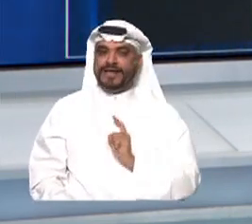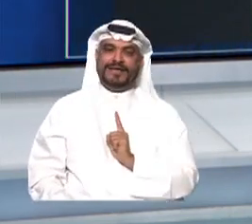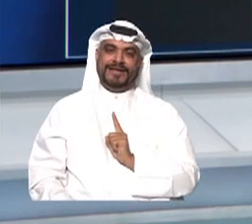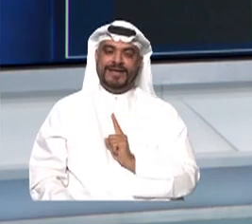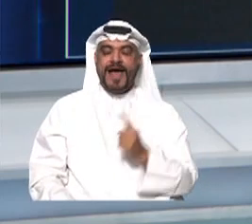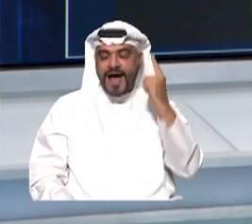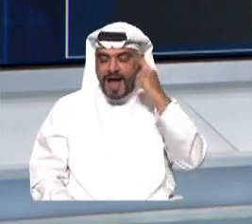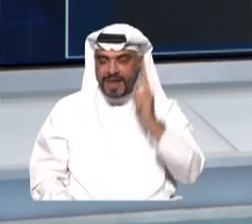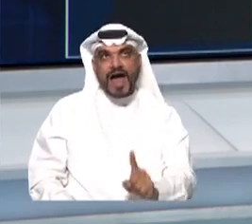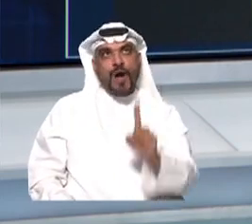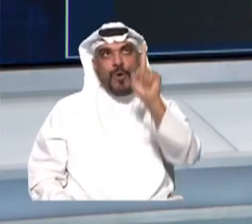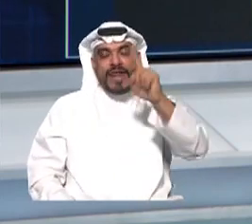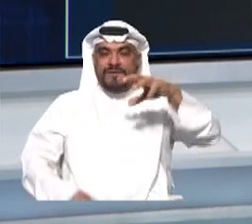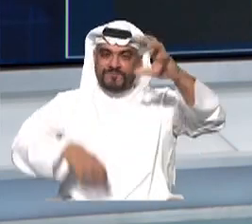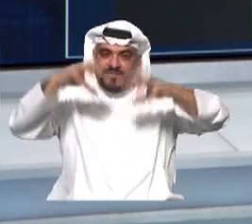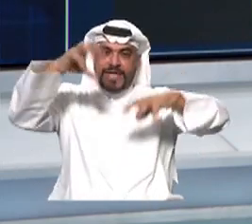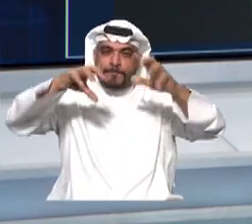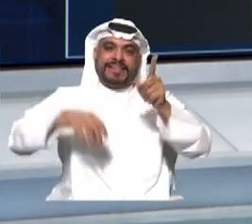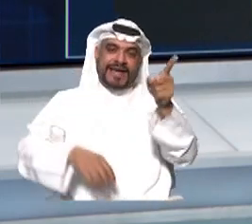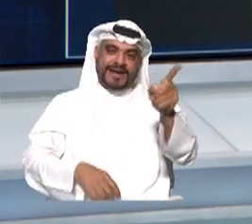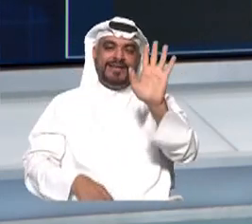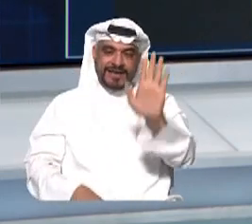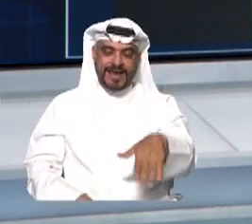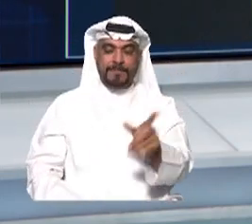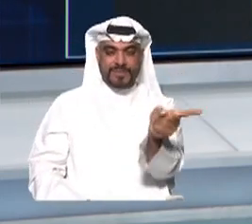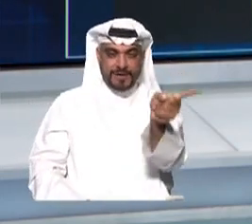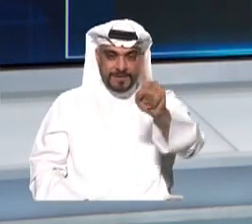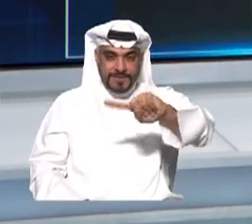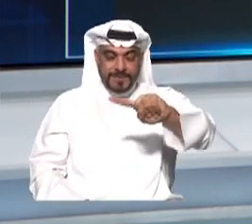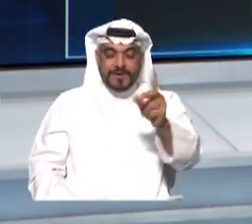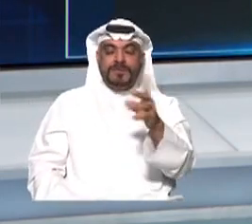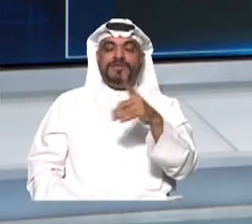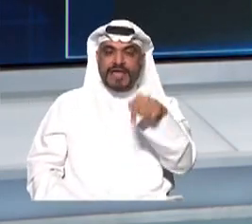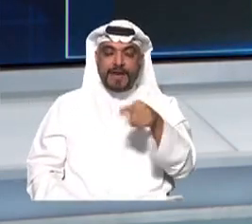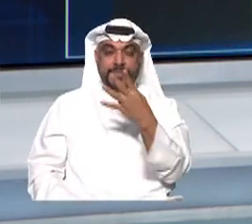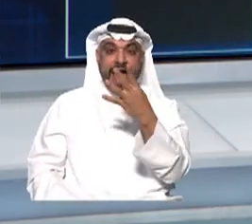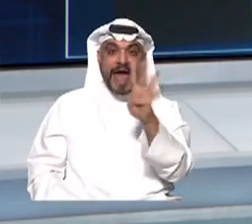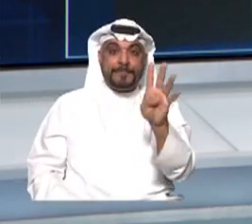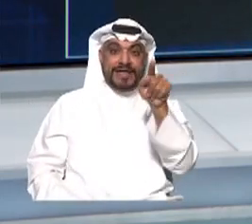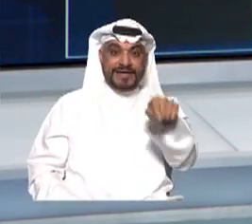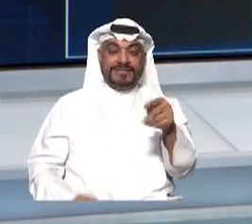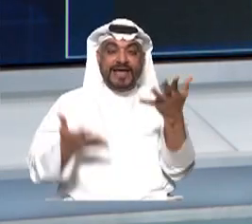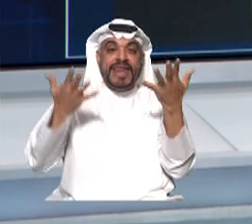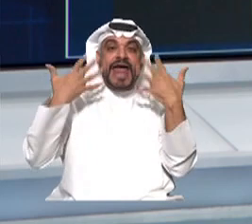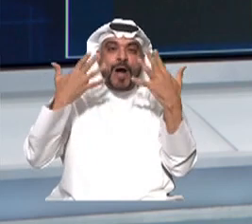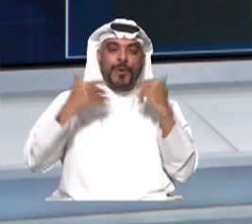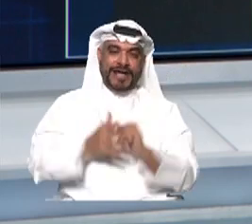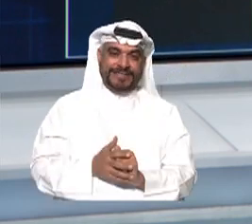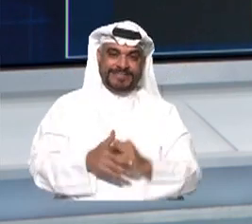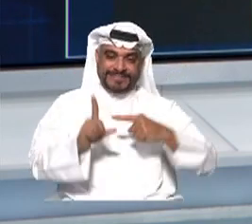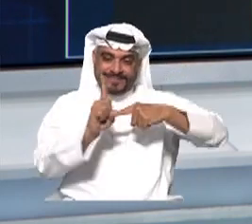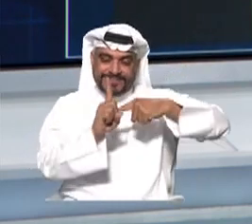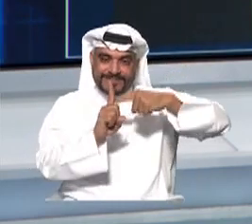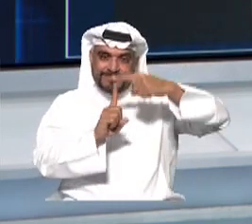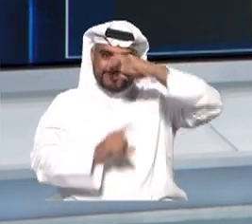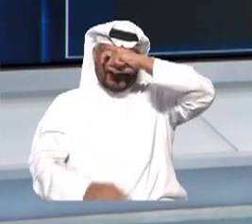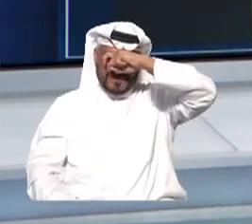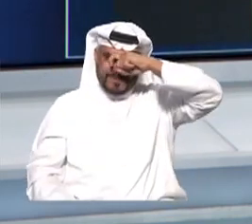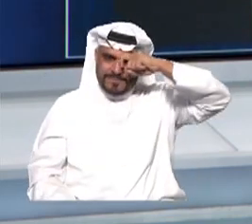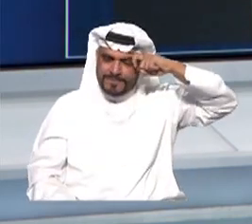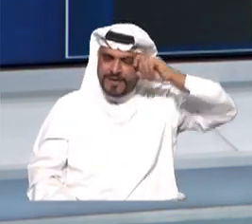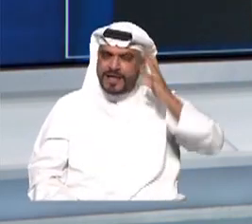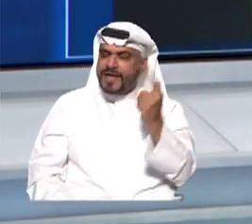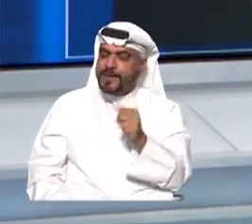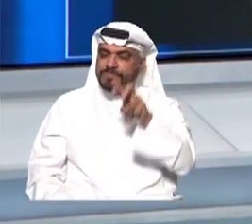نشاط في الرياح الجنوبية الشرقية قد تصل سرعتها إلى 40 كيلومتر في الساعة. ودرجات الحرارة العظمى أعزائي المشاهدين متفاوتة ما